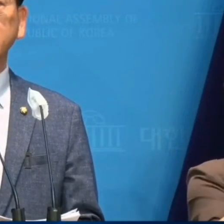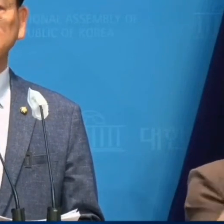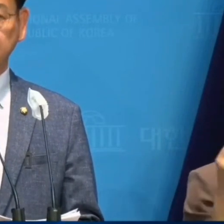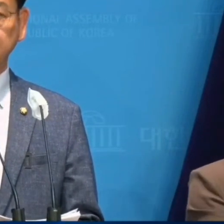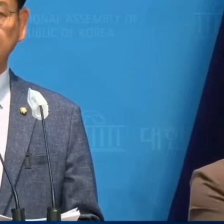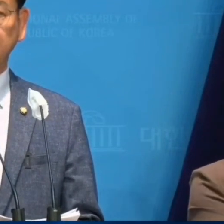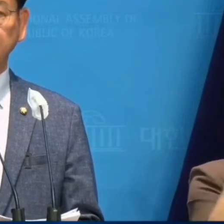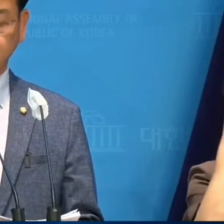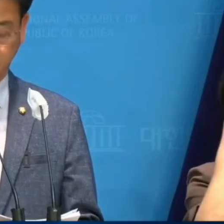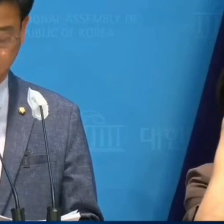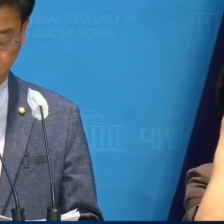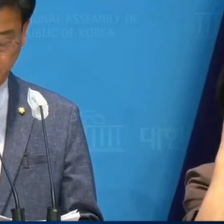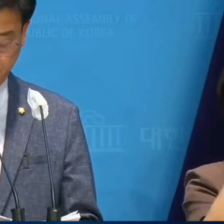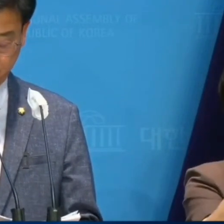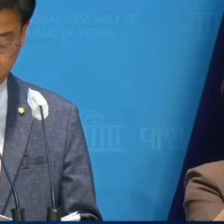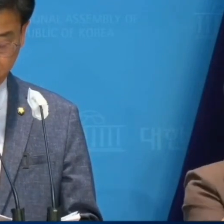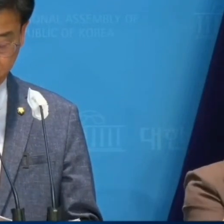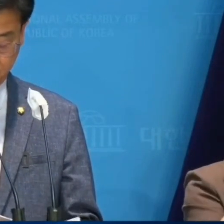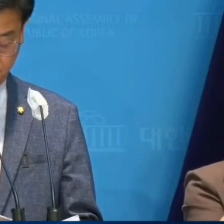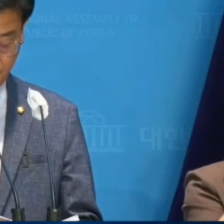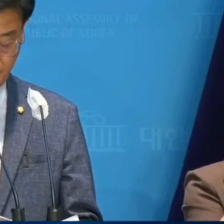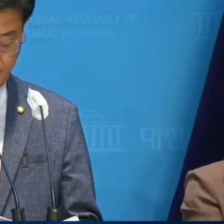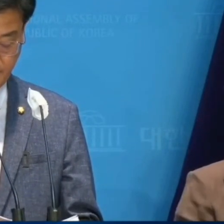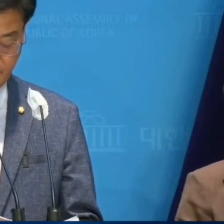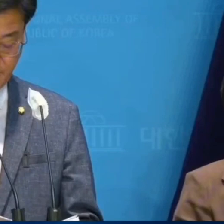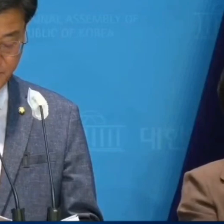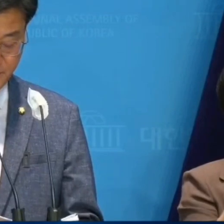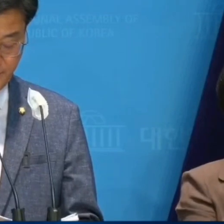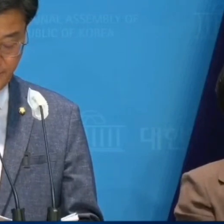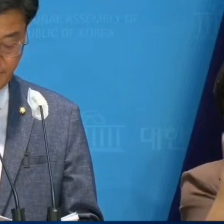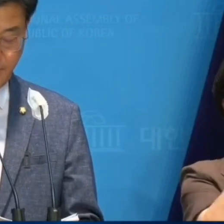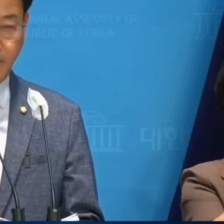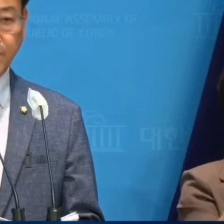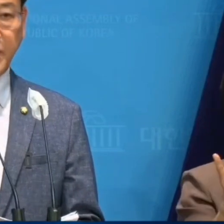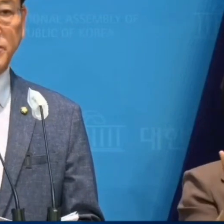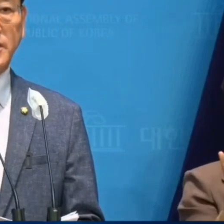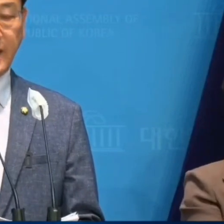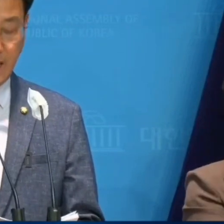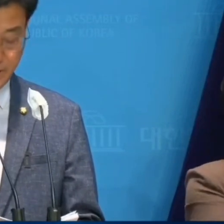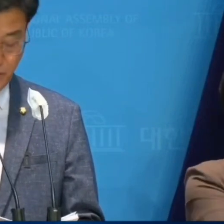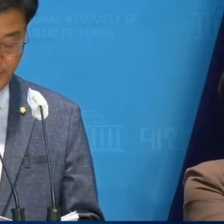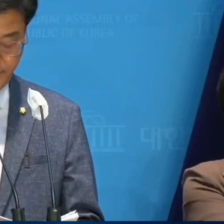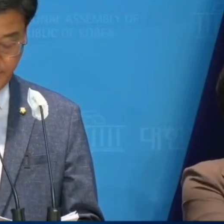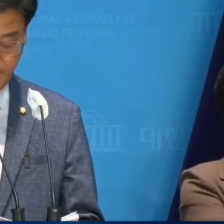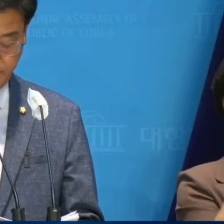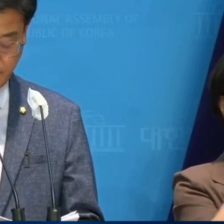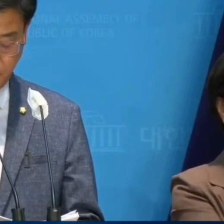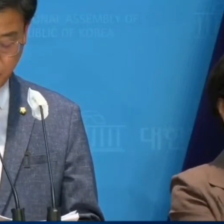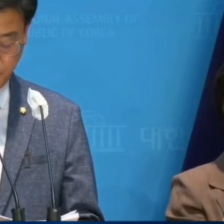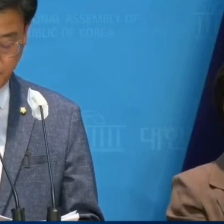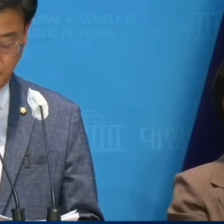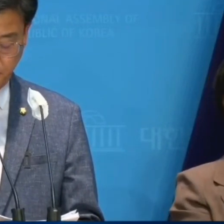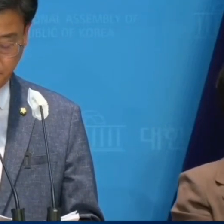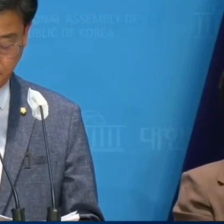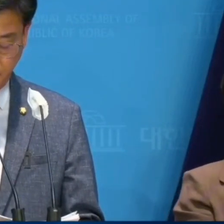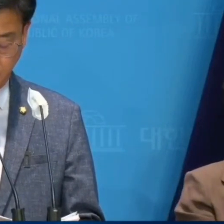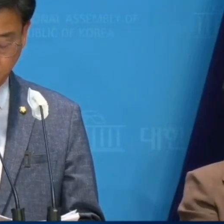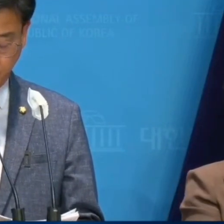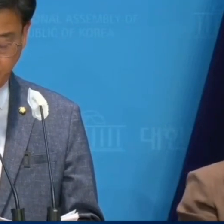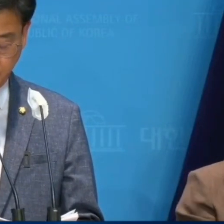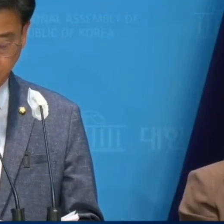의지가 전혀 없습니다. 이제 검사들이 법을 악용해 잘못을